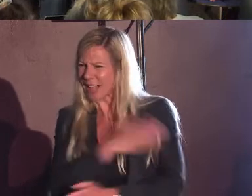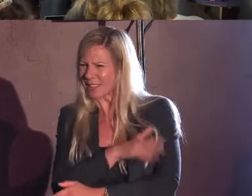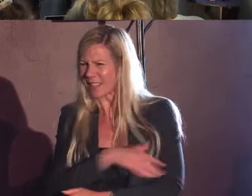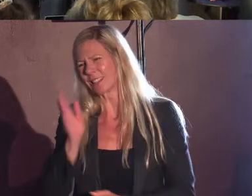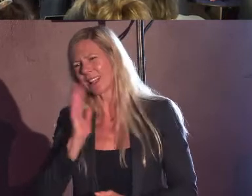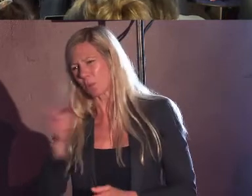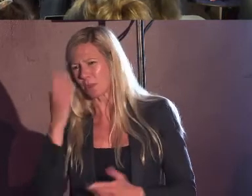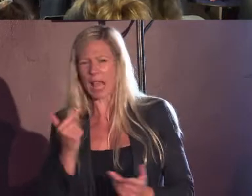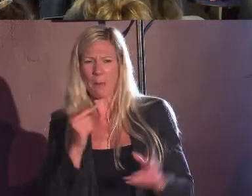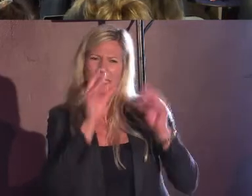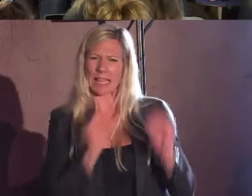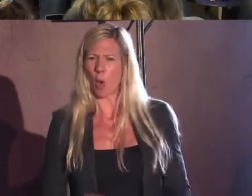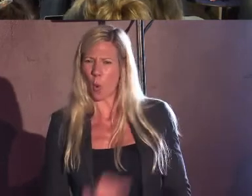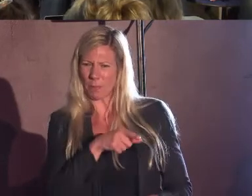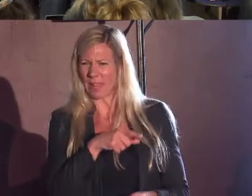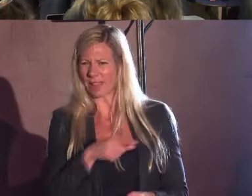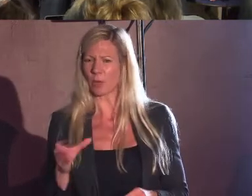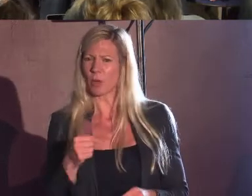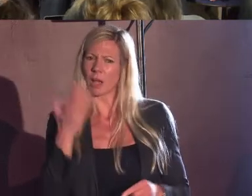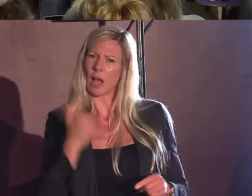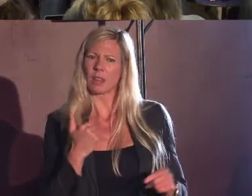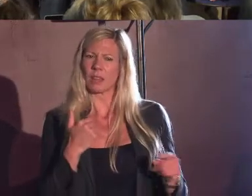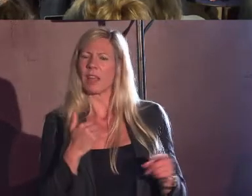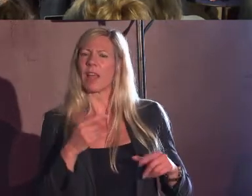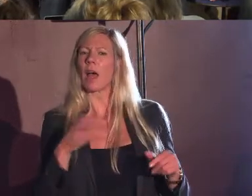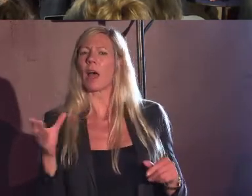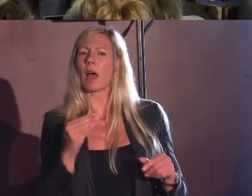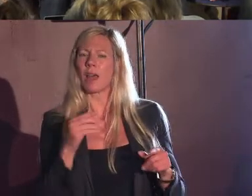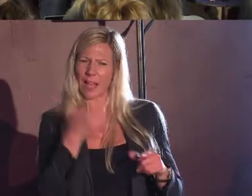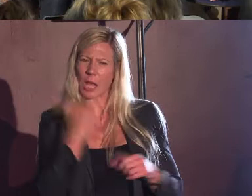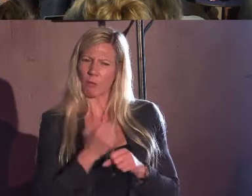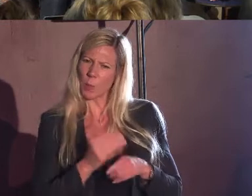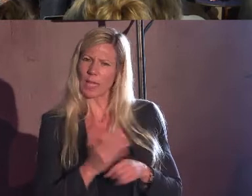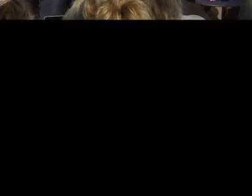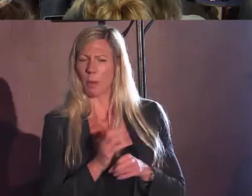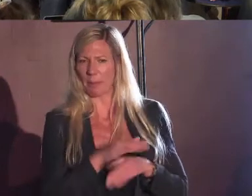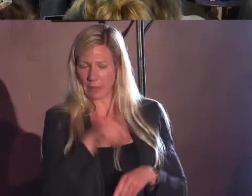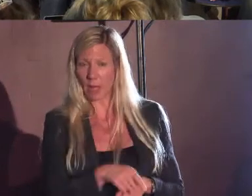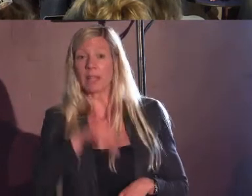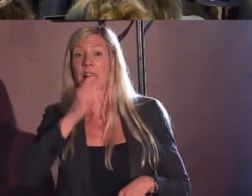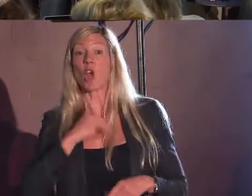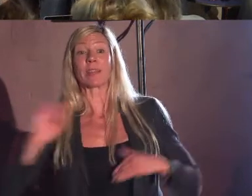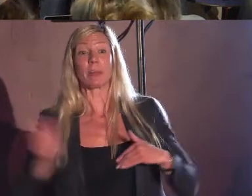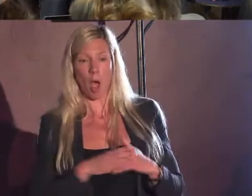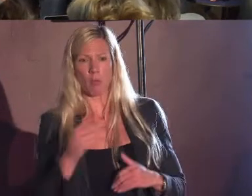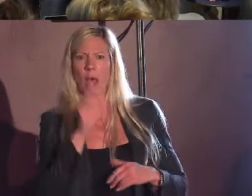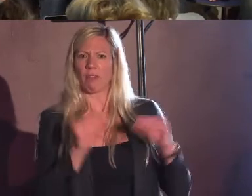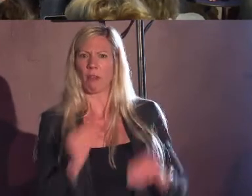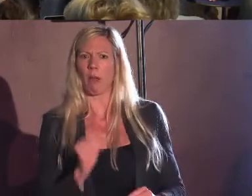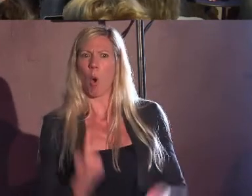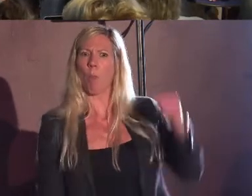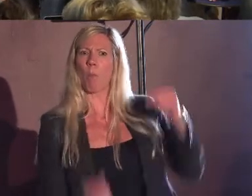bara sätta upp den så att vi kan fortsätta jobba när jag kommer tillbaka. Och så kom jag tillbaka in, och då har hon satt upp den upp och ner. Och alla